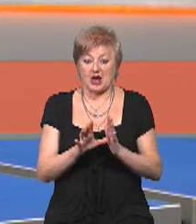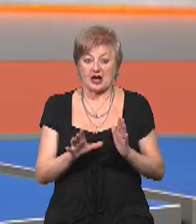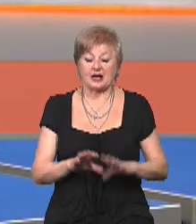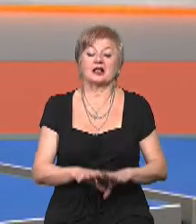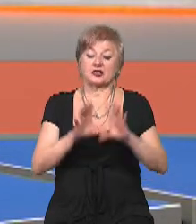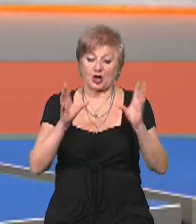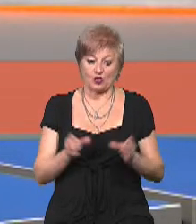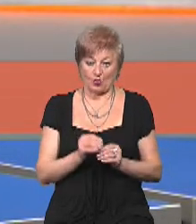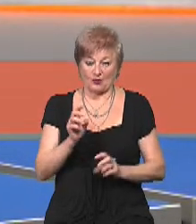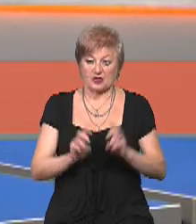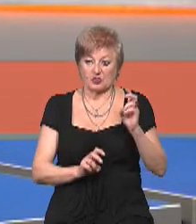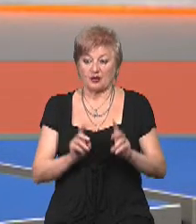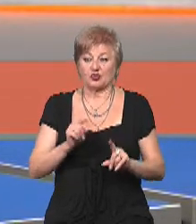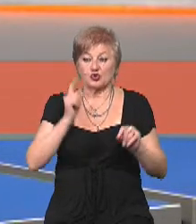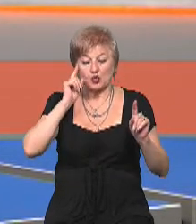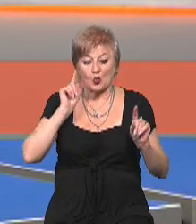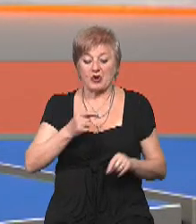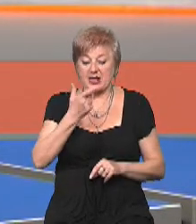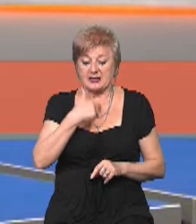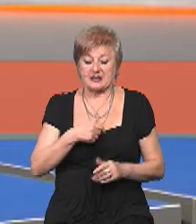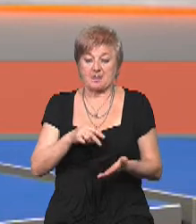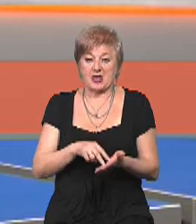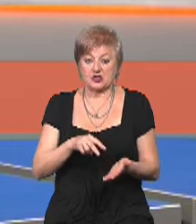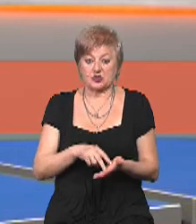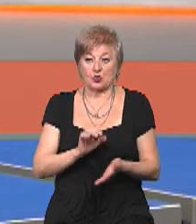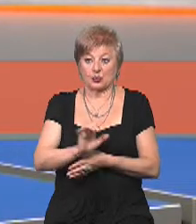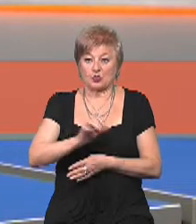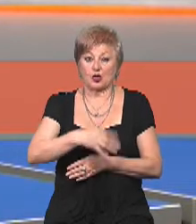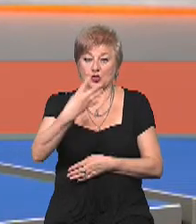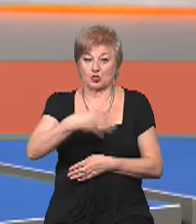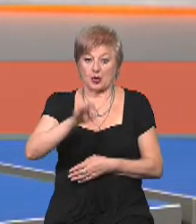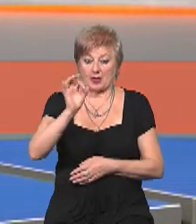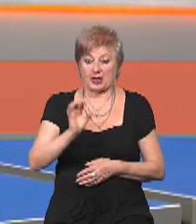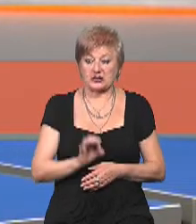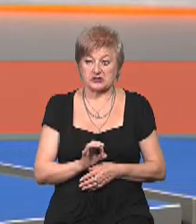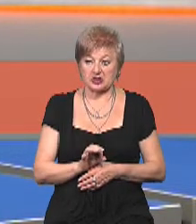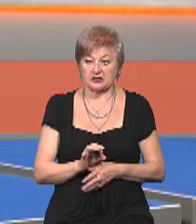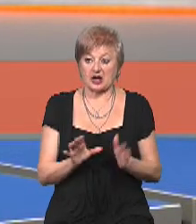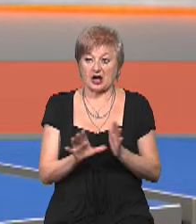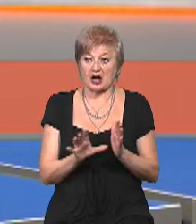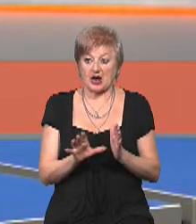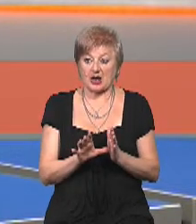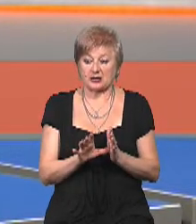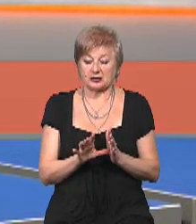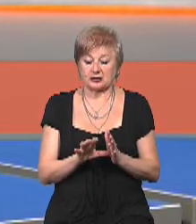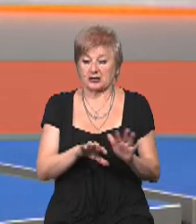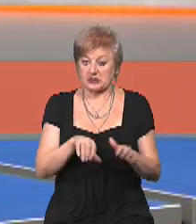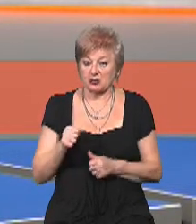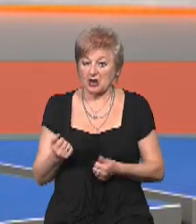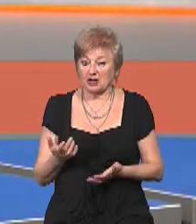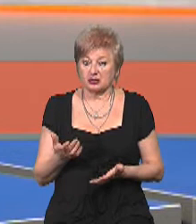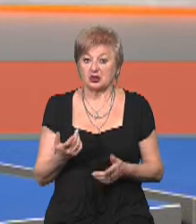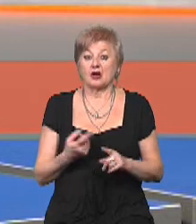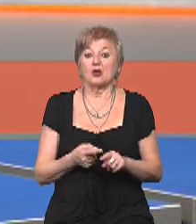энергоемкого предприятия, которое имеет в себестоимости продукции 40%. Это электроэнергия занимает.